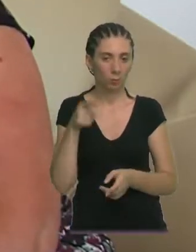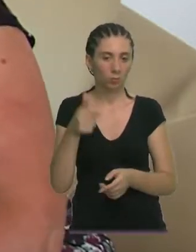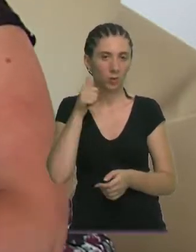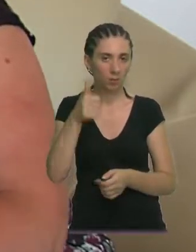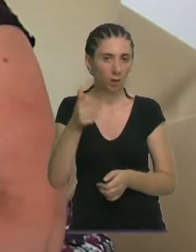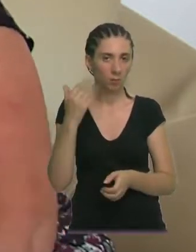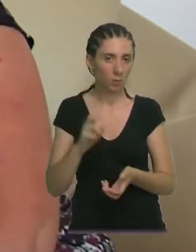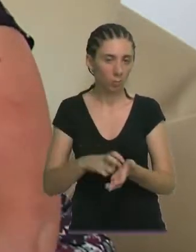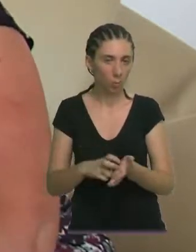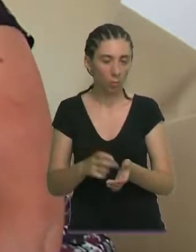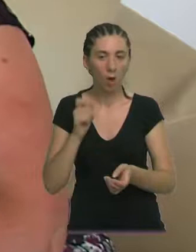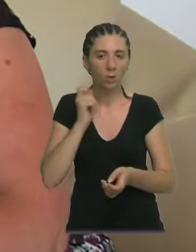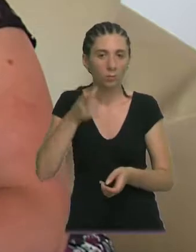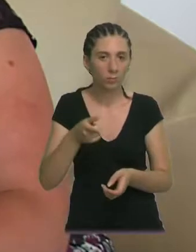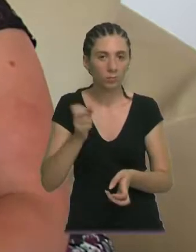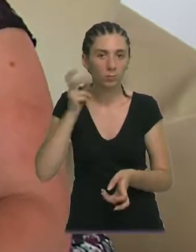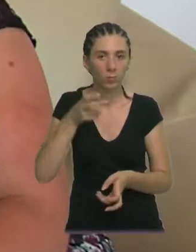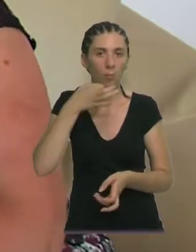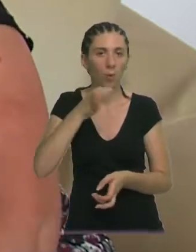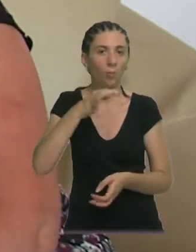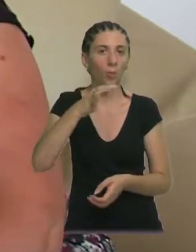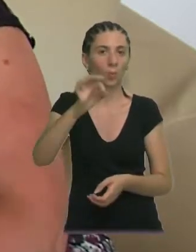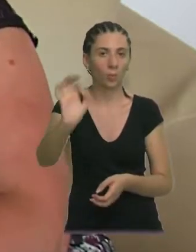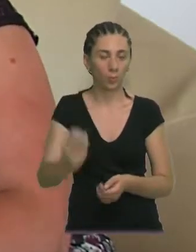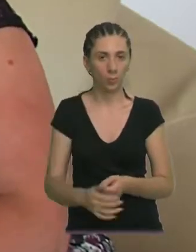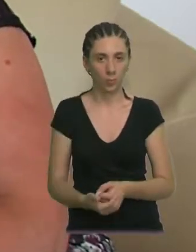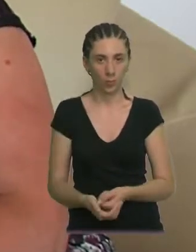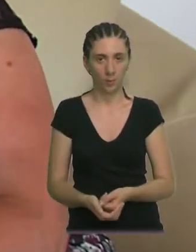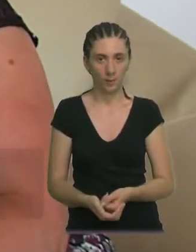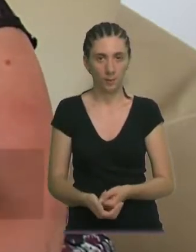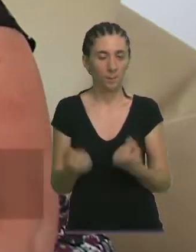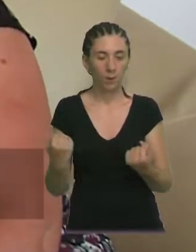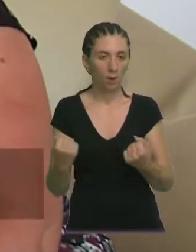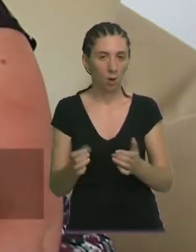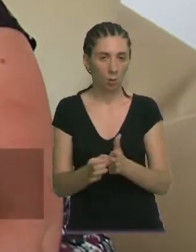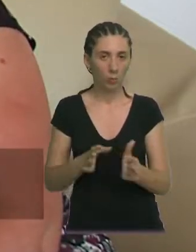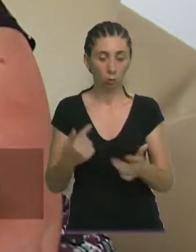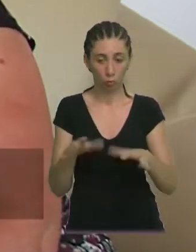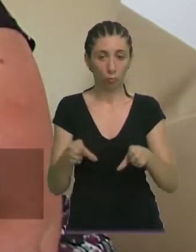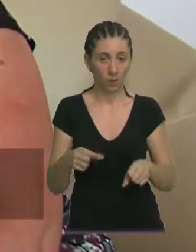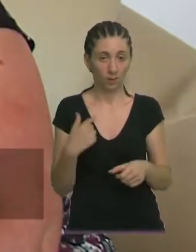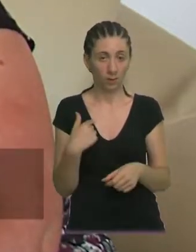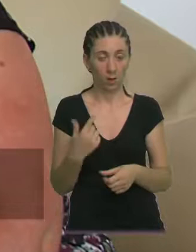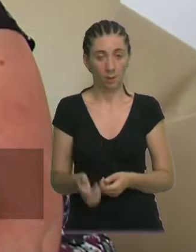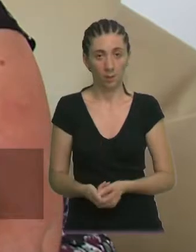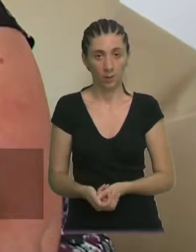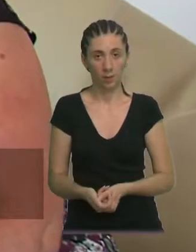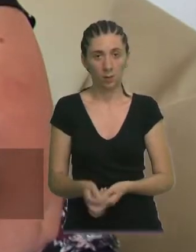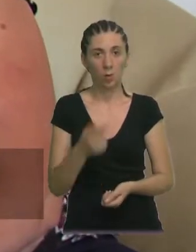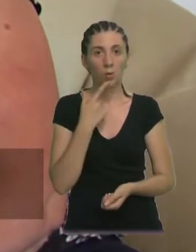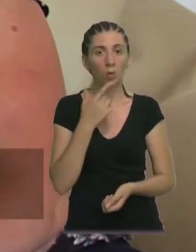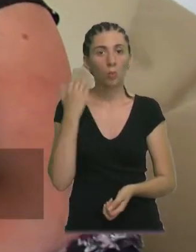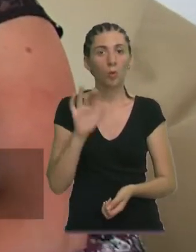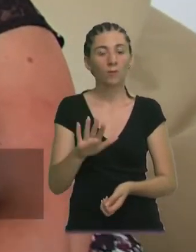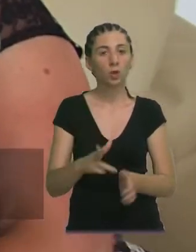dan trajalo, drugi dan je već to bilo bolje i svakim danom sve bolje i bolje i relativno jako brzo su one mene prihvatile. Koji je